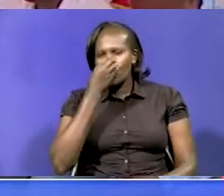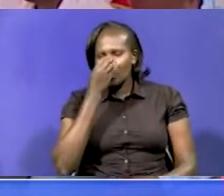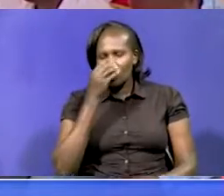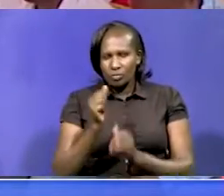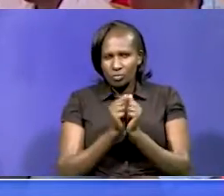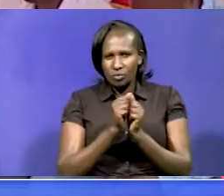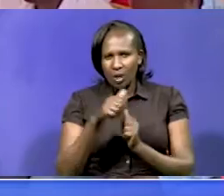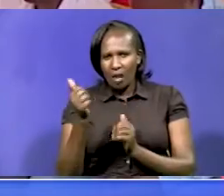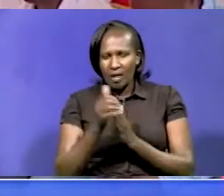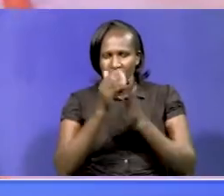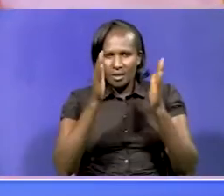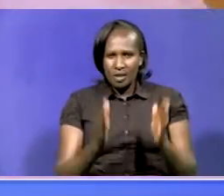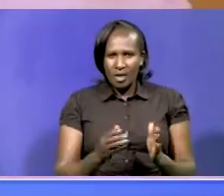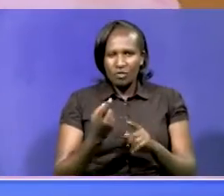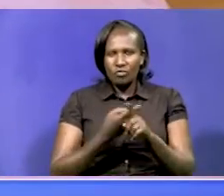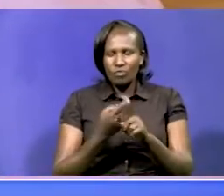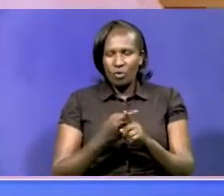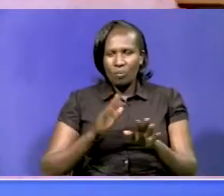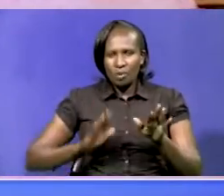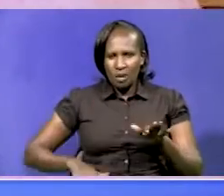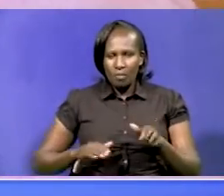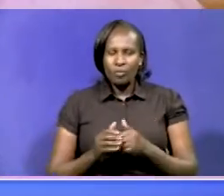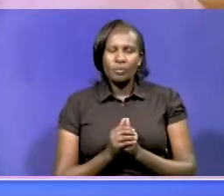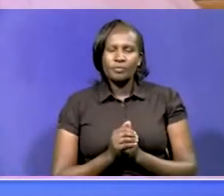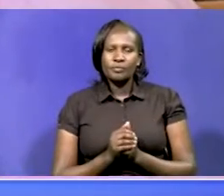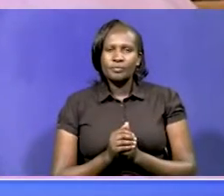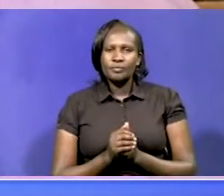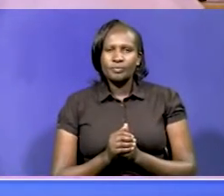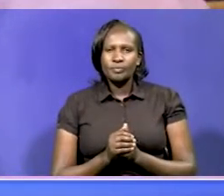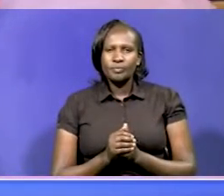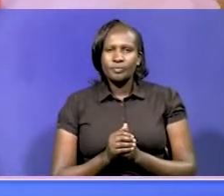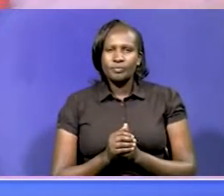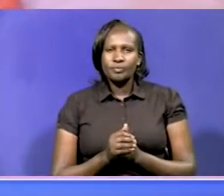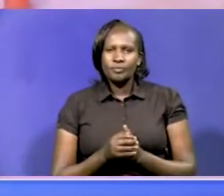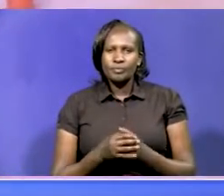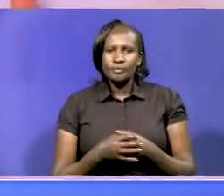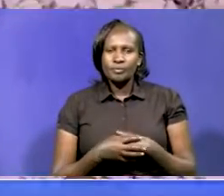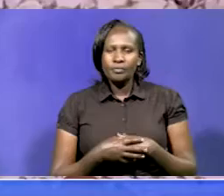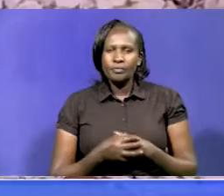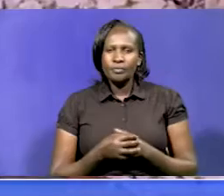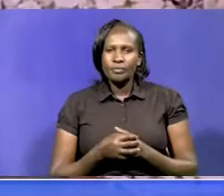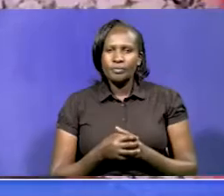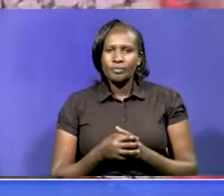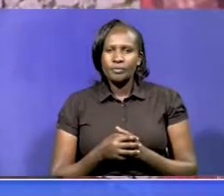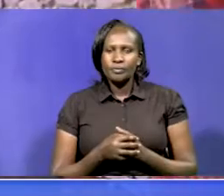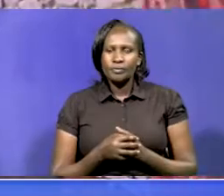aliandamana na viongozi wengine kutoka Samburu. Nikiripotia MBCI Weekend. Mie Niro.